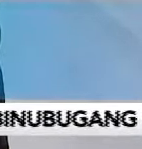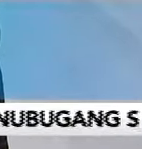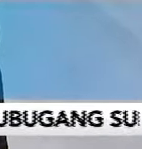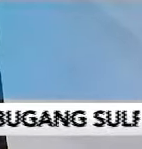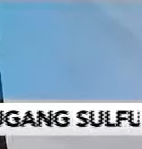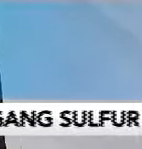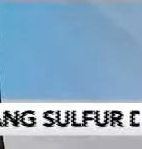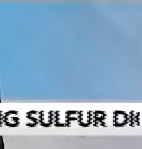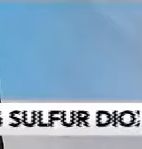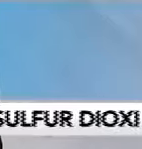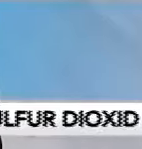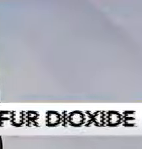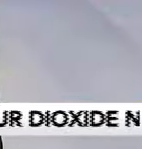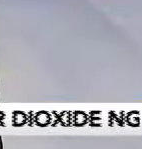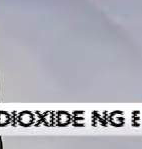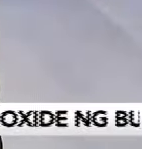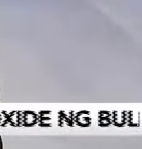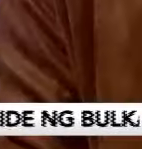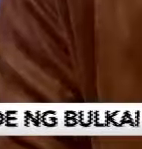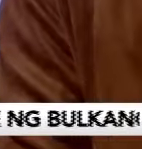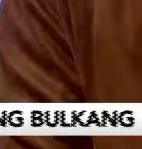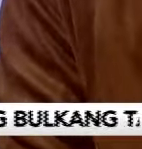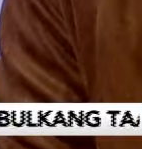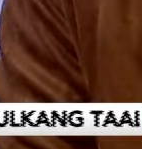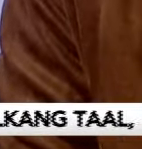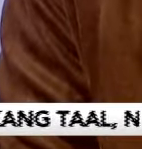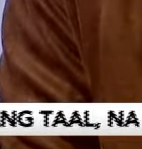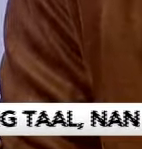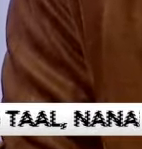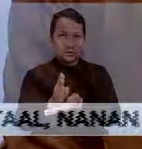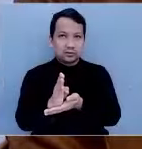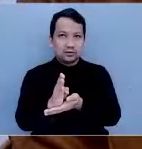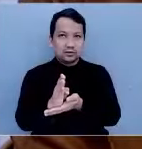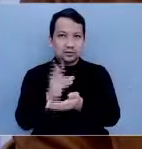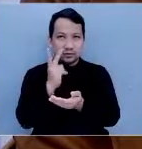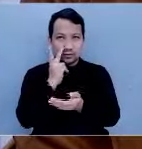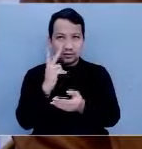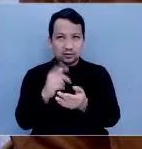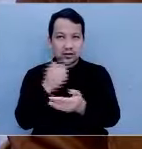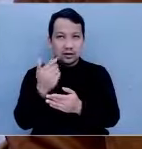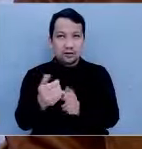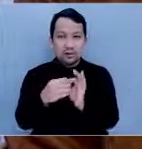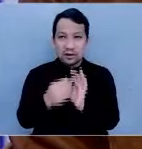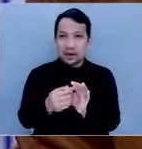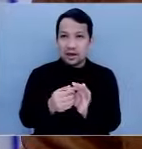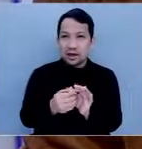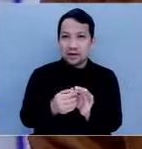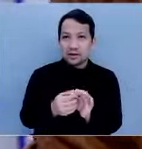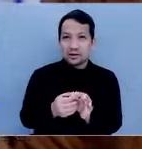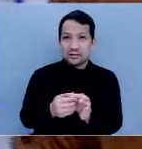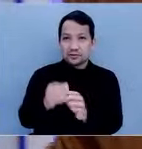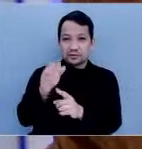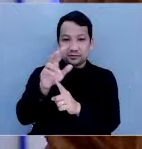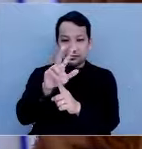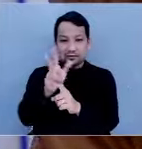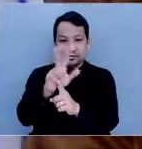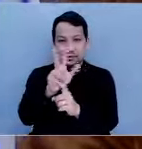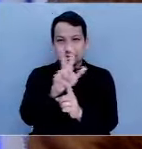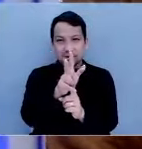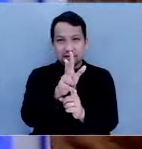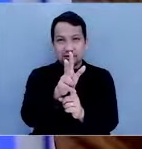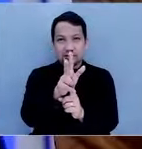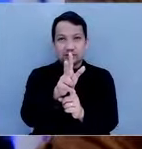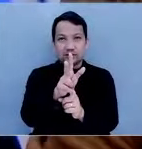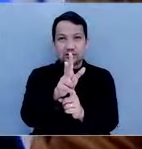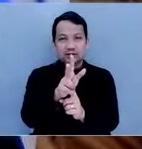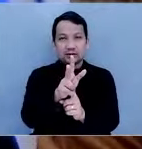una po kasi ano, Boracay. Yes. Tapos sunod yung windmill. May agila pa ba? Sa